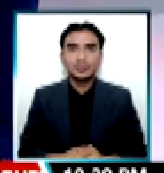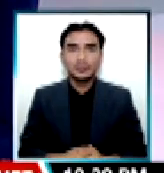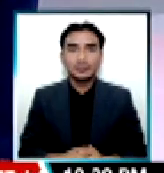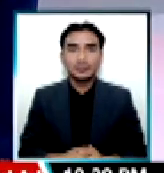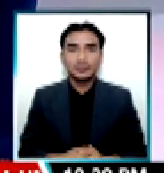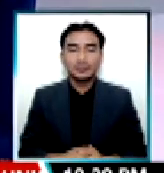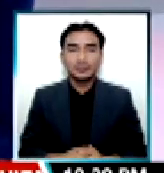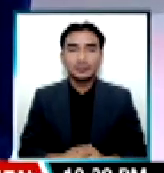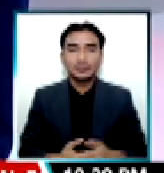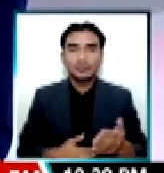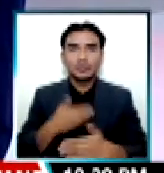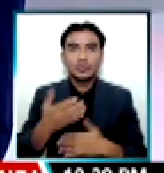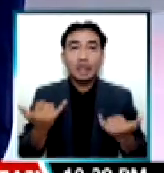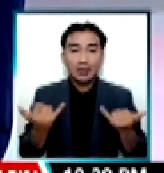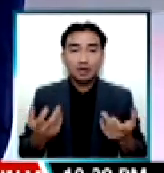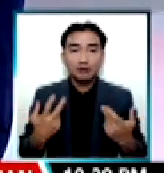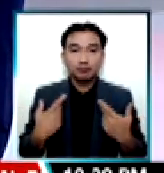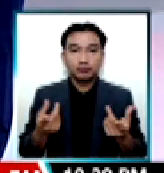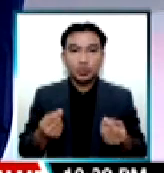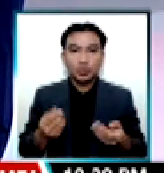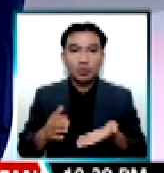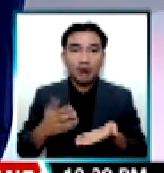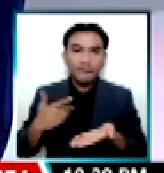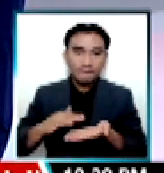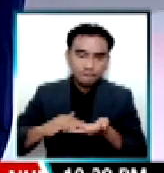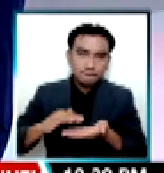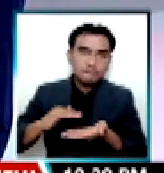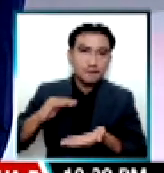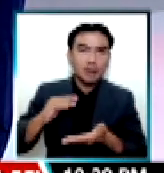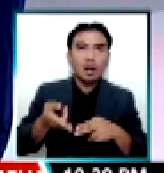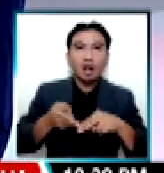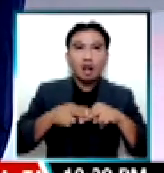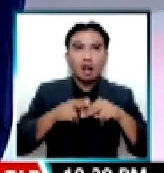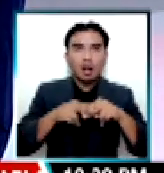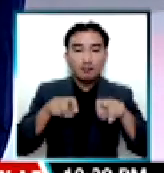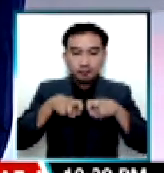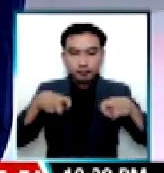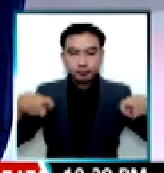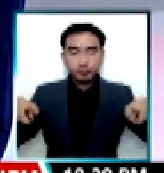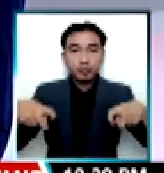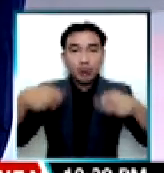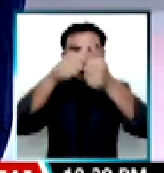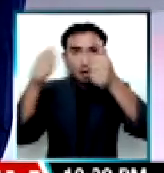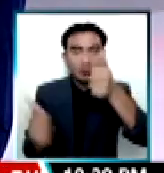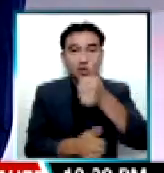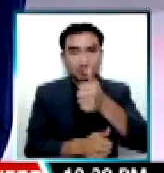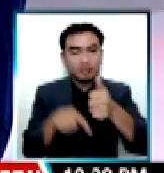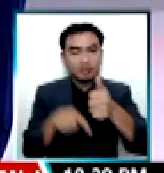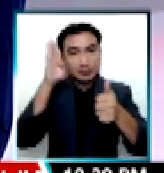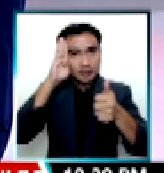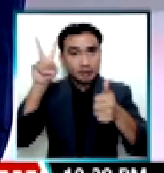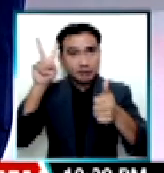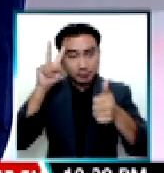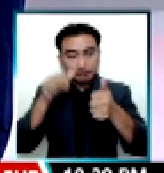Unti-unti nang nabubuo ang gabinete ni President-elect Bongbong Marcos higit 2 linggo bago siya umupo sa pwesto. 19 ang